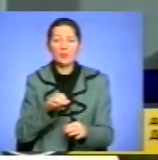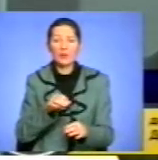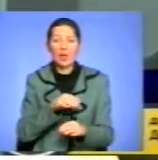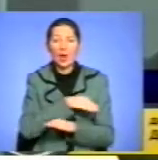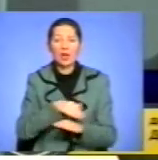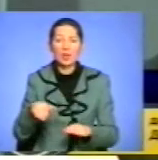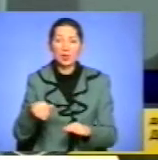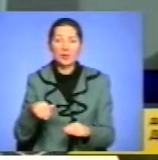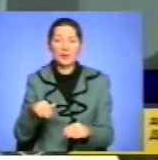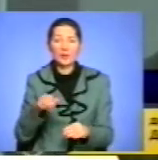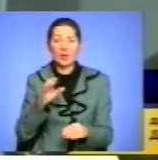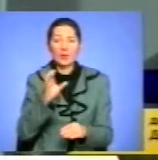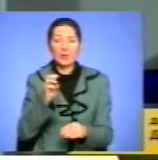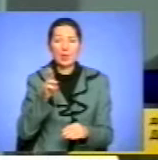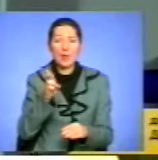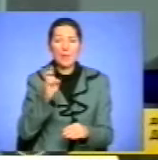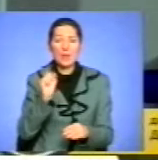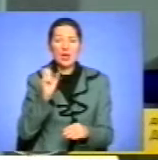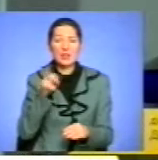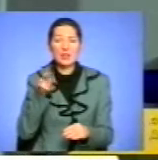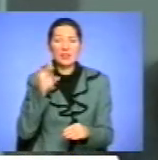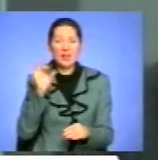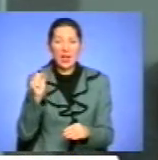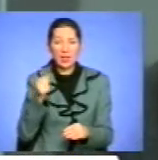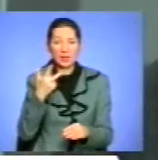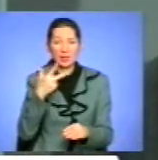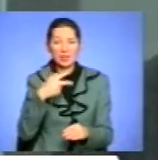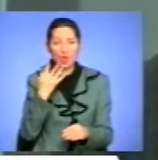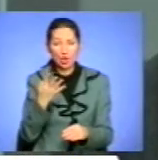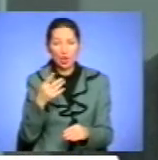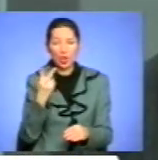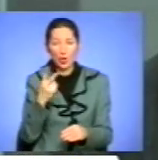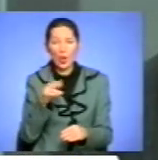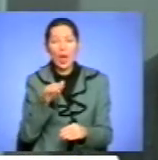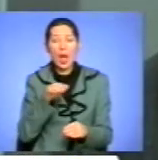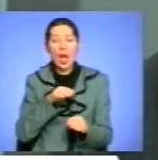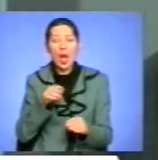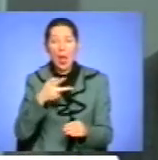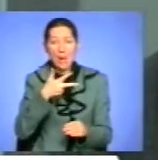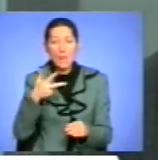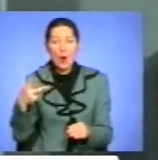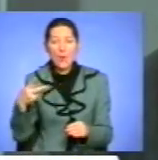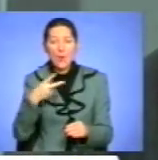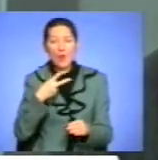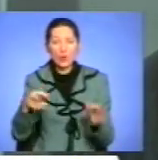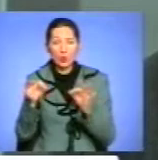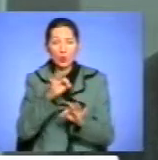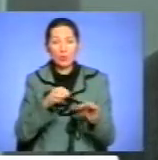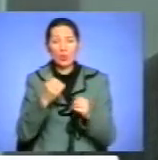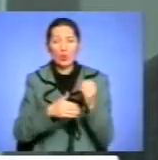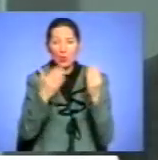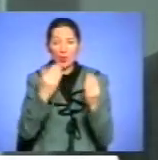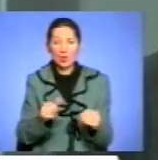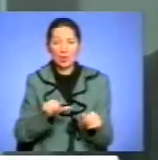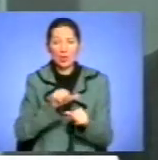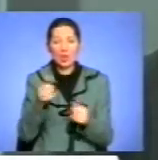34, другий поверх. І консультації у нас надаються щодня, крім середи і вихідних, з 9 до 13. Ну, але ми готові